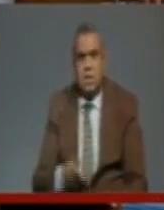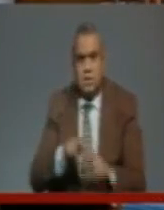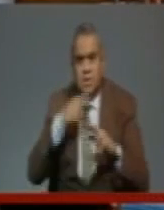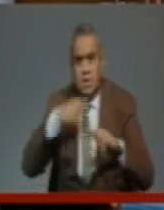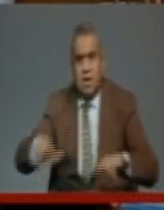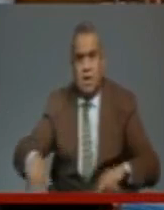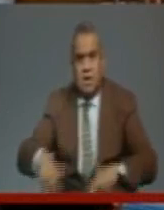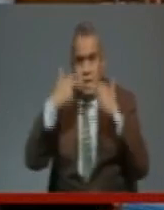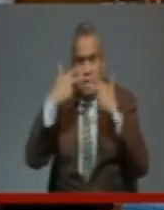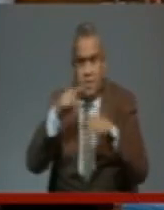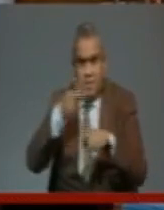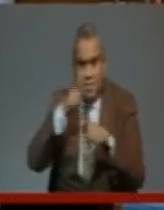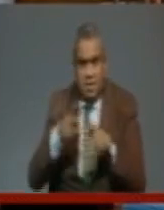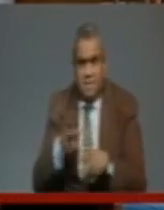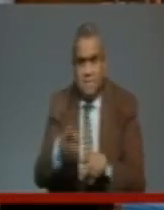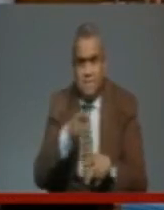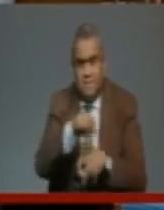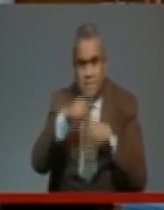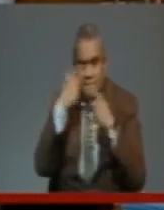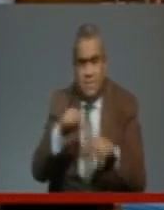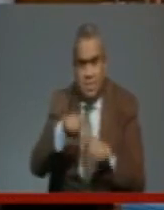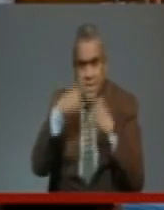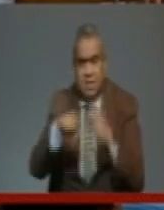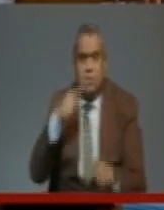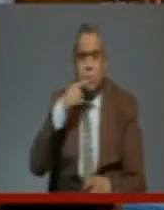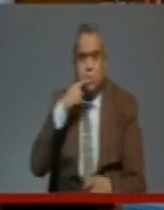الأخشاب والغلال 85/3 بميناء الإسكندرية.